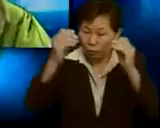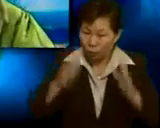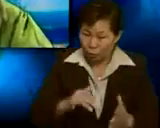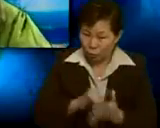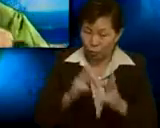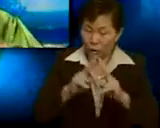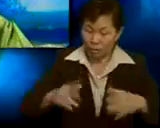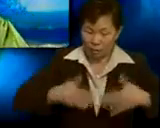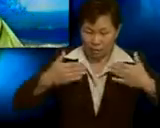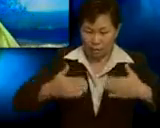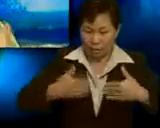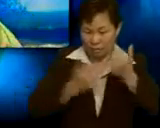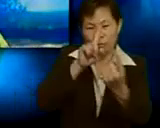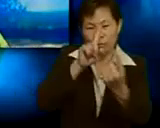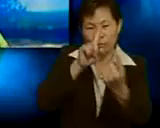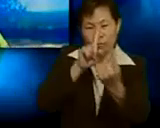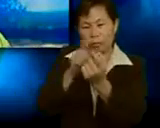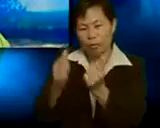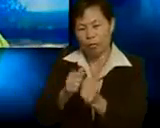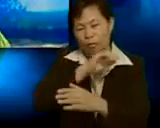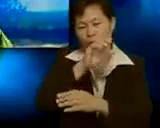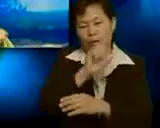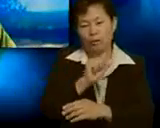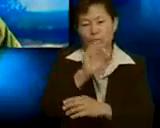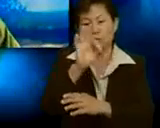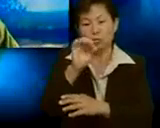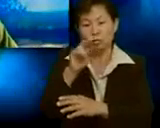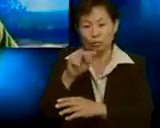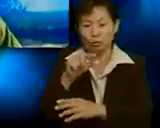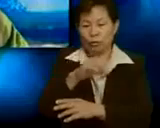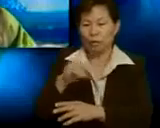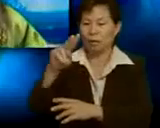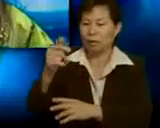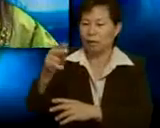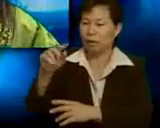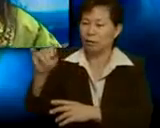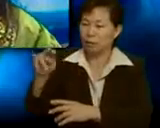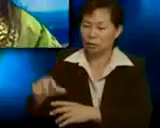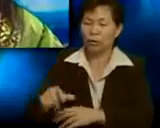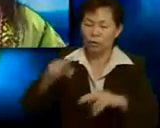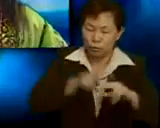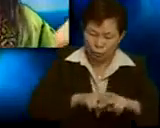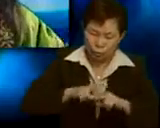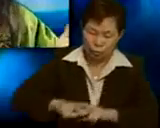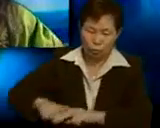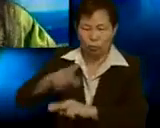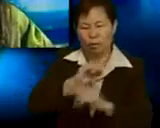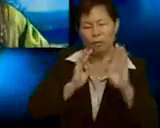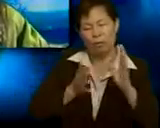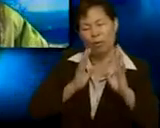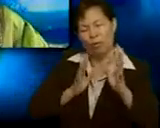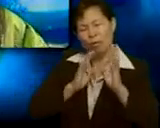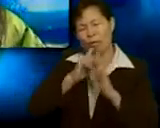Guru tersebut amat gembira sekali bertemu semula dengan Somphone dan Namsum. Mereka duduk-duduk dan